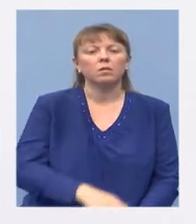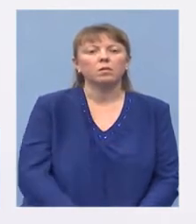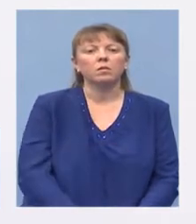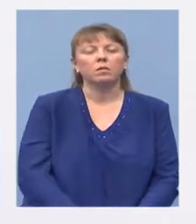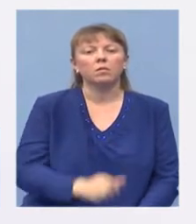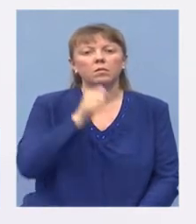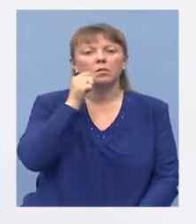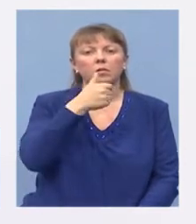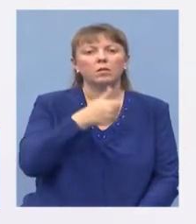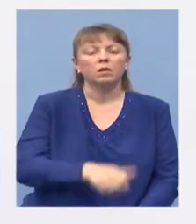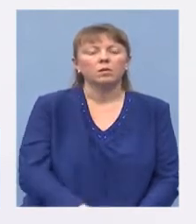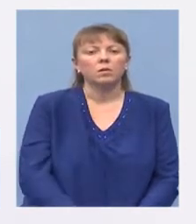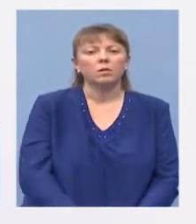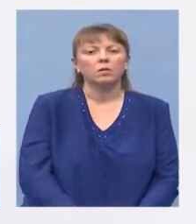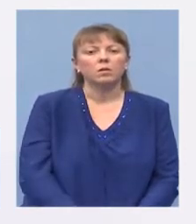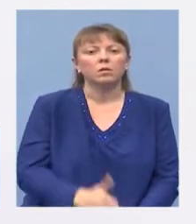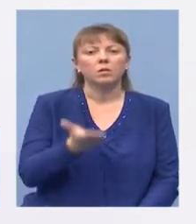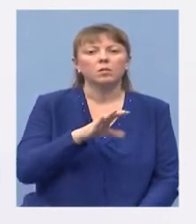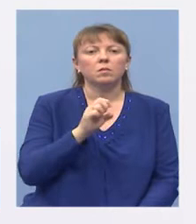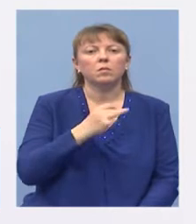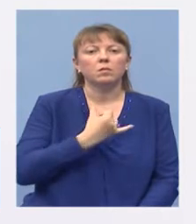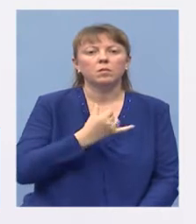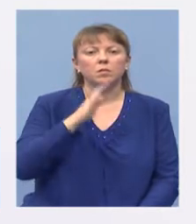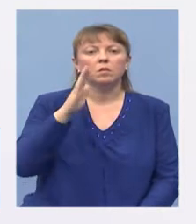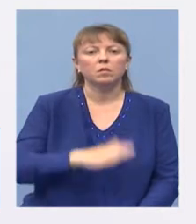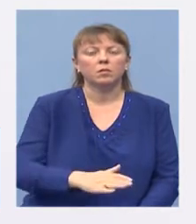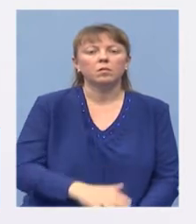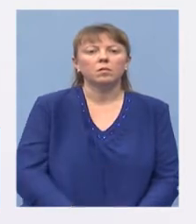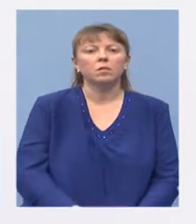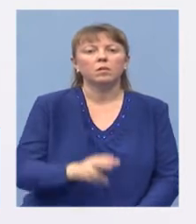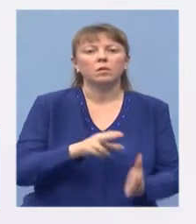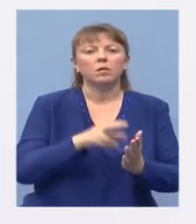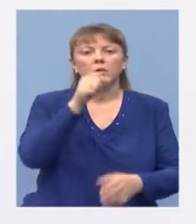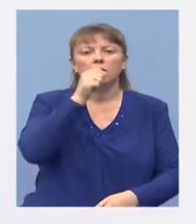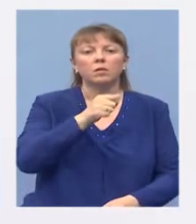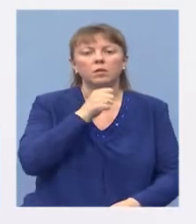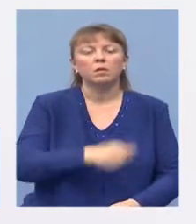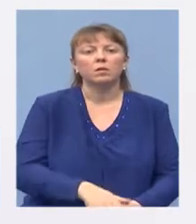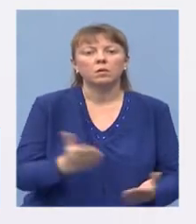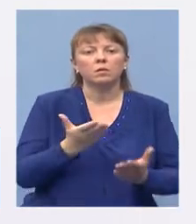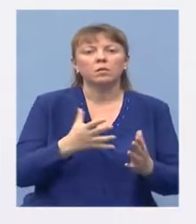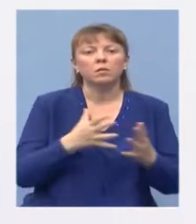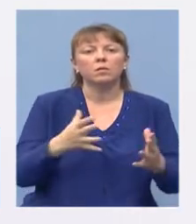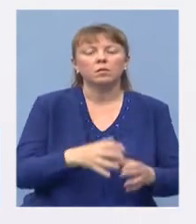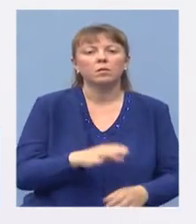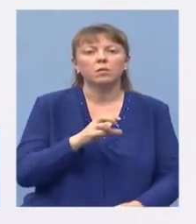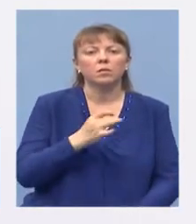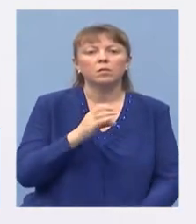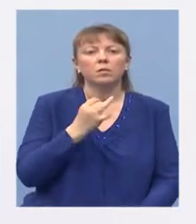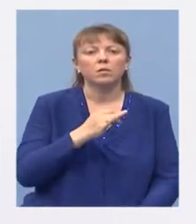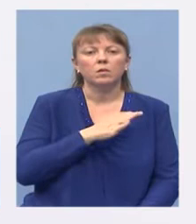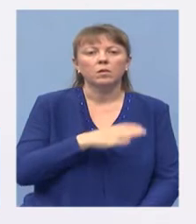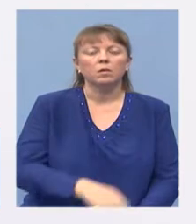с прошлым годом могу сказать, что количество сбоев оно снизилось. За 8 месяцев такой большой глобальный сбой